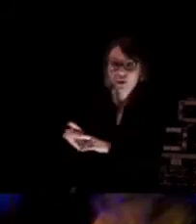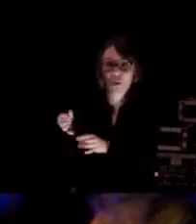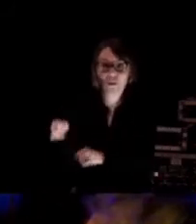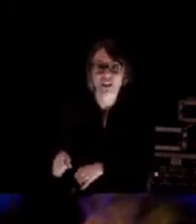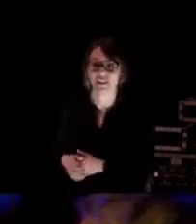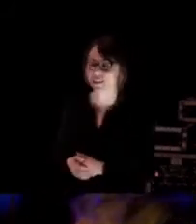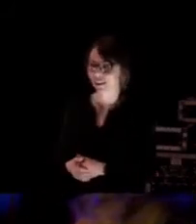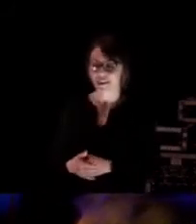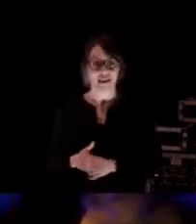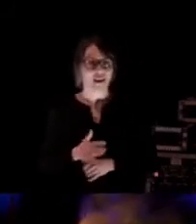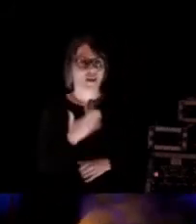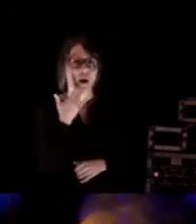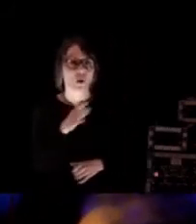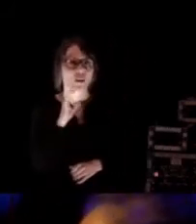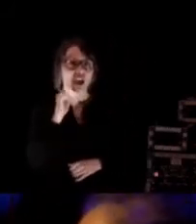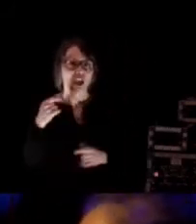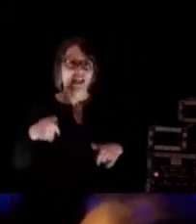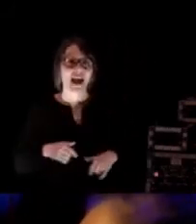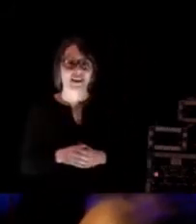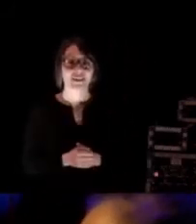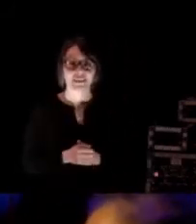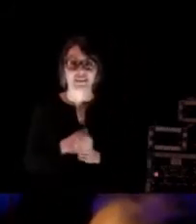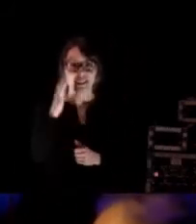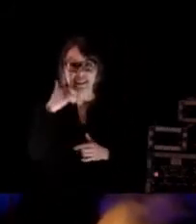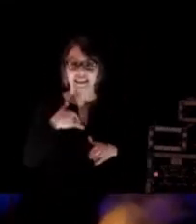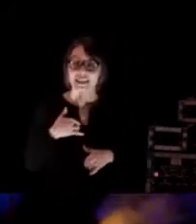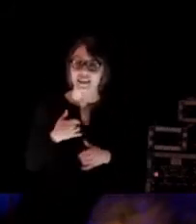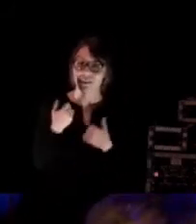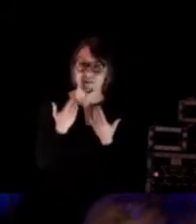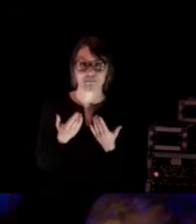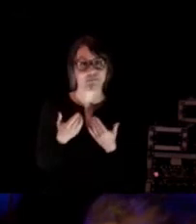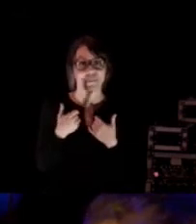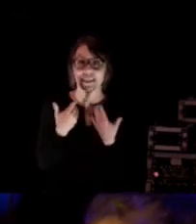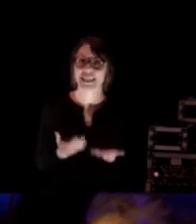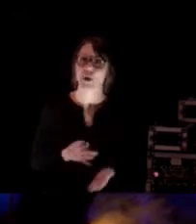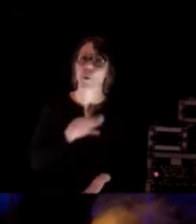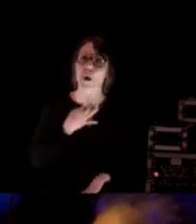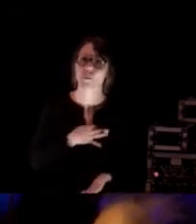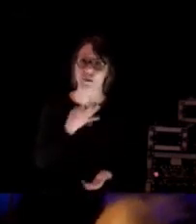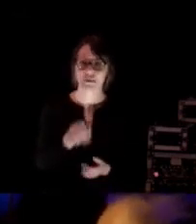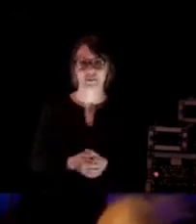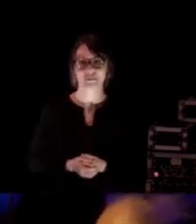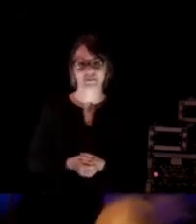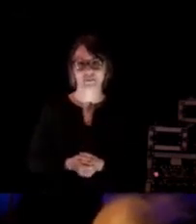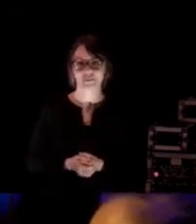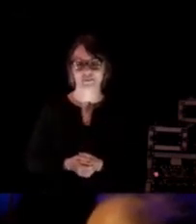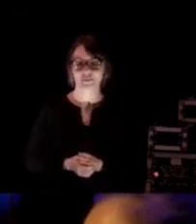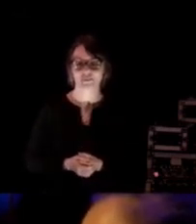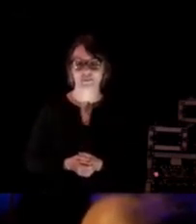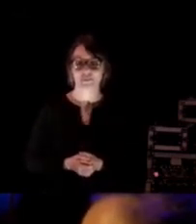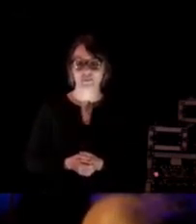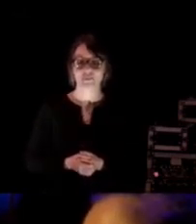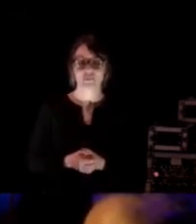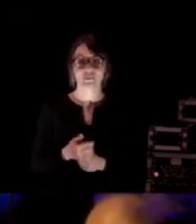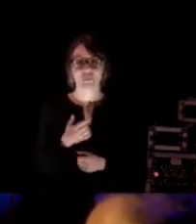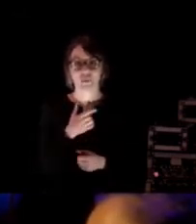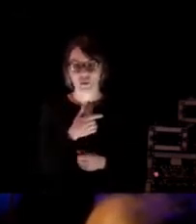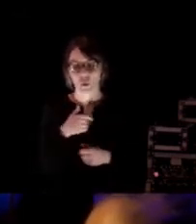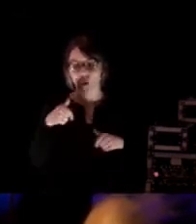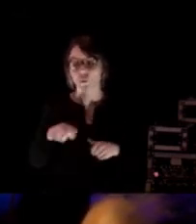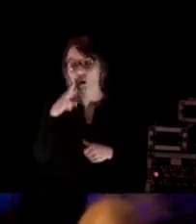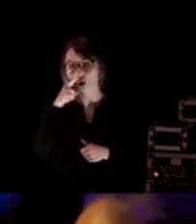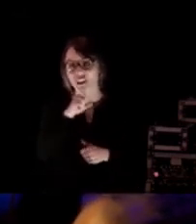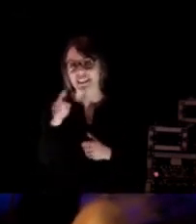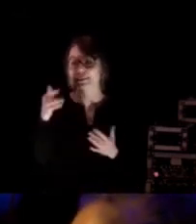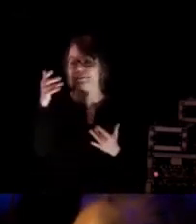er godt at det er lyd her. Og jeg tenker at dette bare signaliserer håp da. Om at vi går mot en ny tid, som